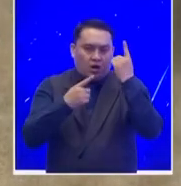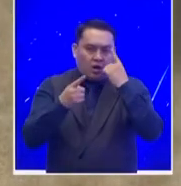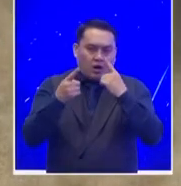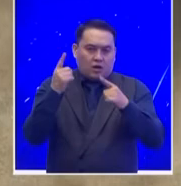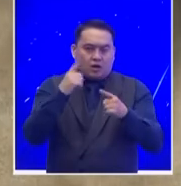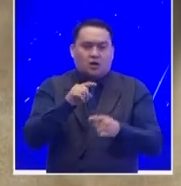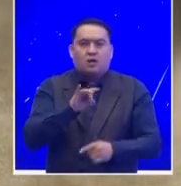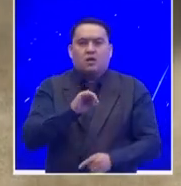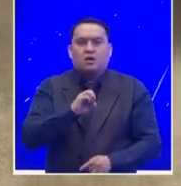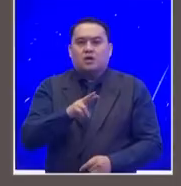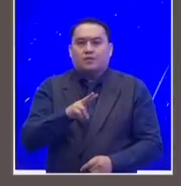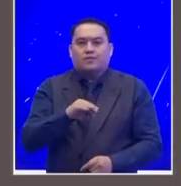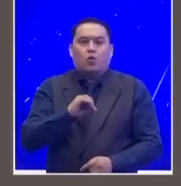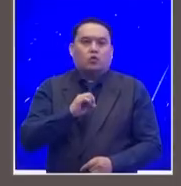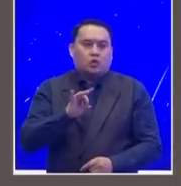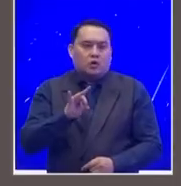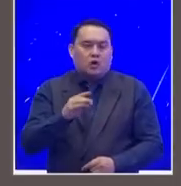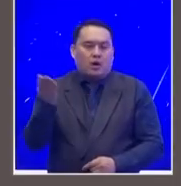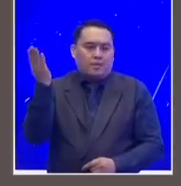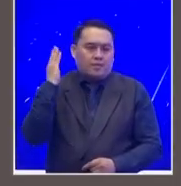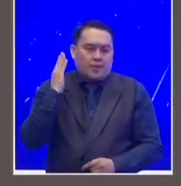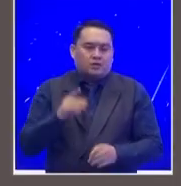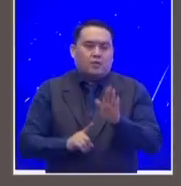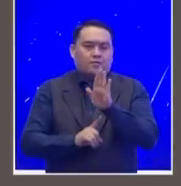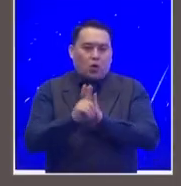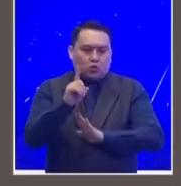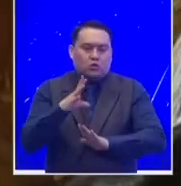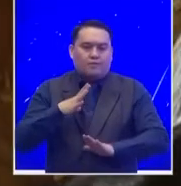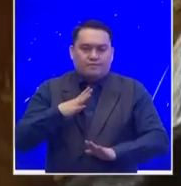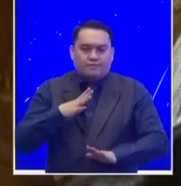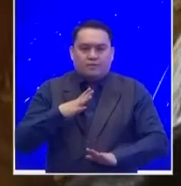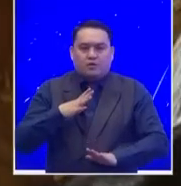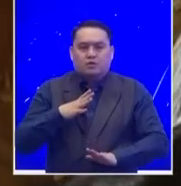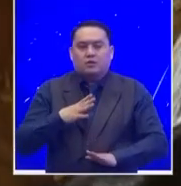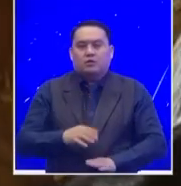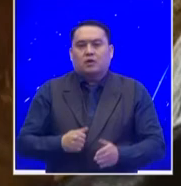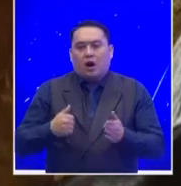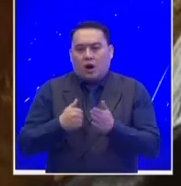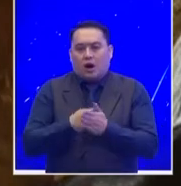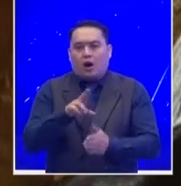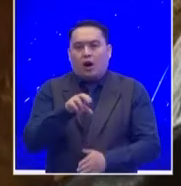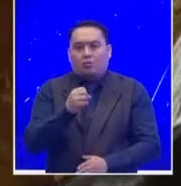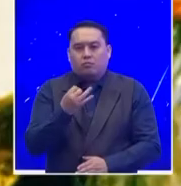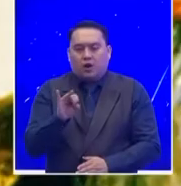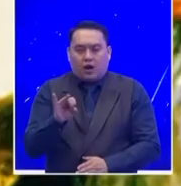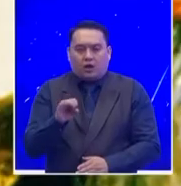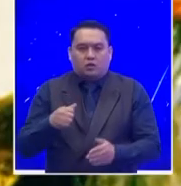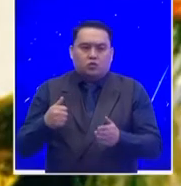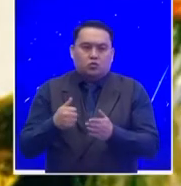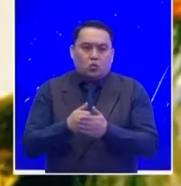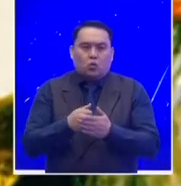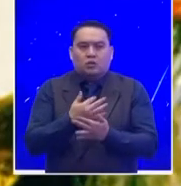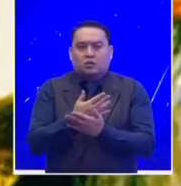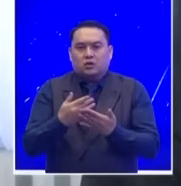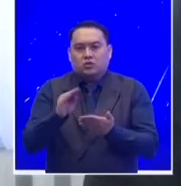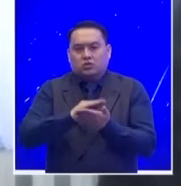ежелгі Рим сықақшысы Федор мен көнегірек ойшылы Бабриден бастап, бергі Лафонтен мен Крыловқа, Абай мен Байтұрсынұлына дейінгі талай